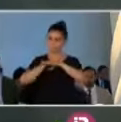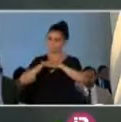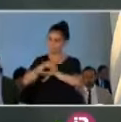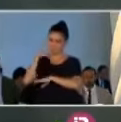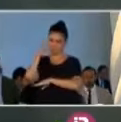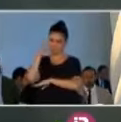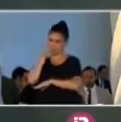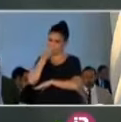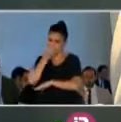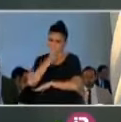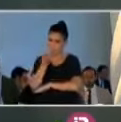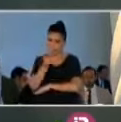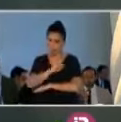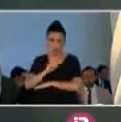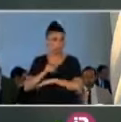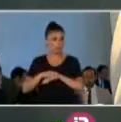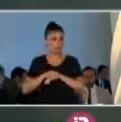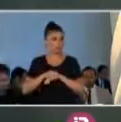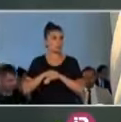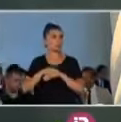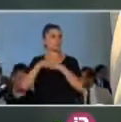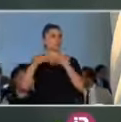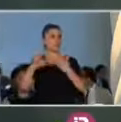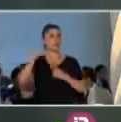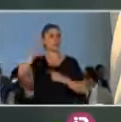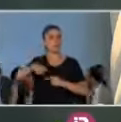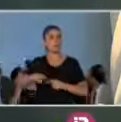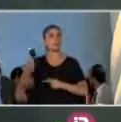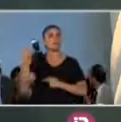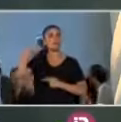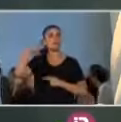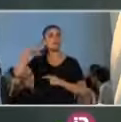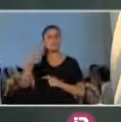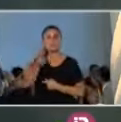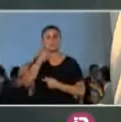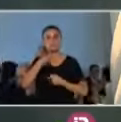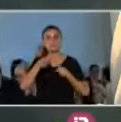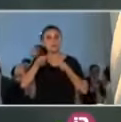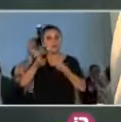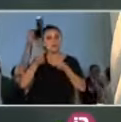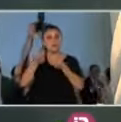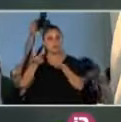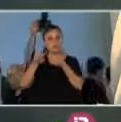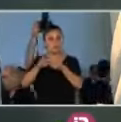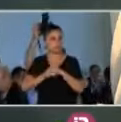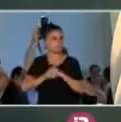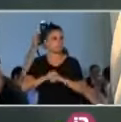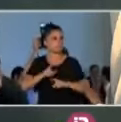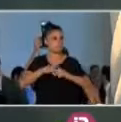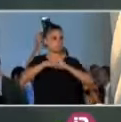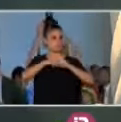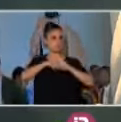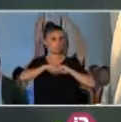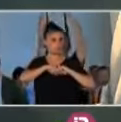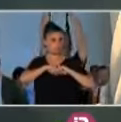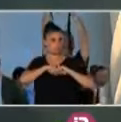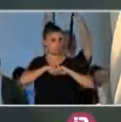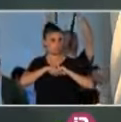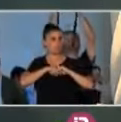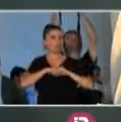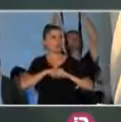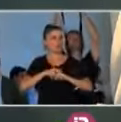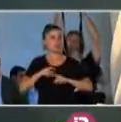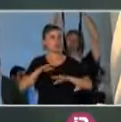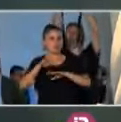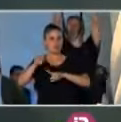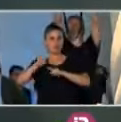que aprecia el retorn a la gratuïtat dels medicaments pels pensionistes. El sacrifici el compensa veure que es creen